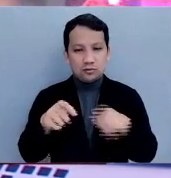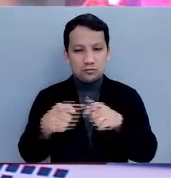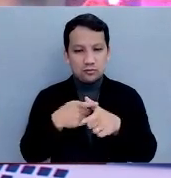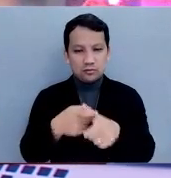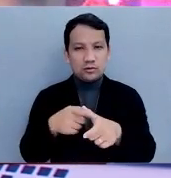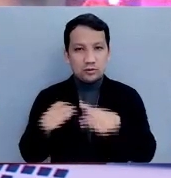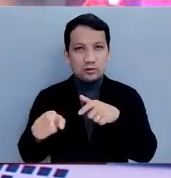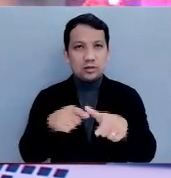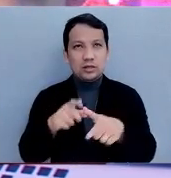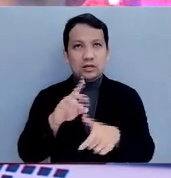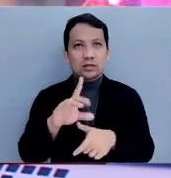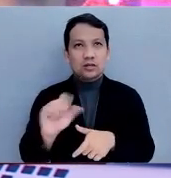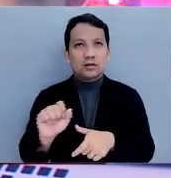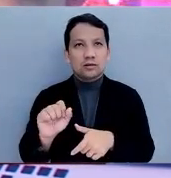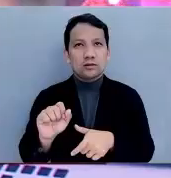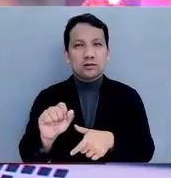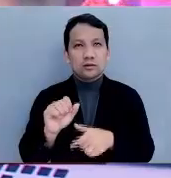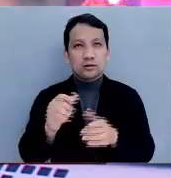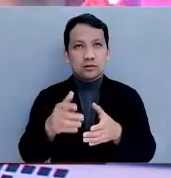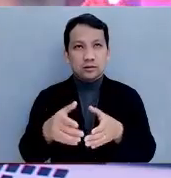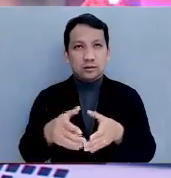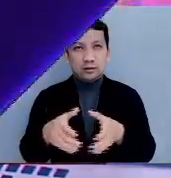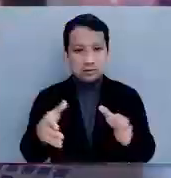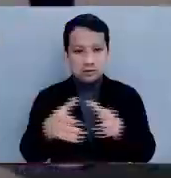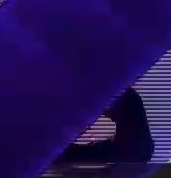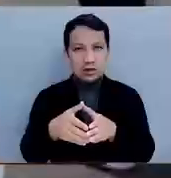mga Dachshund na naka-hotdog costume.